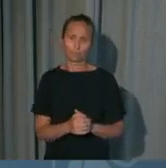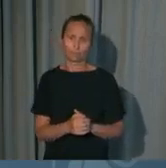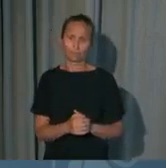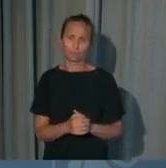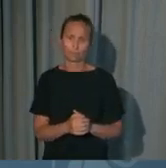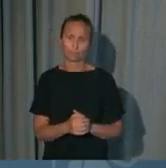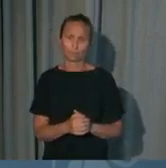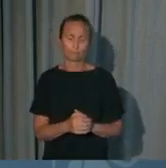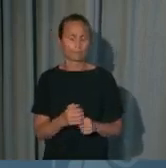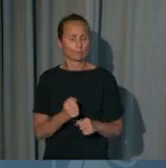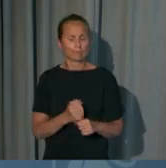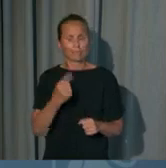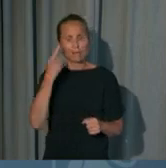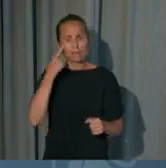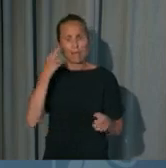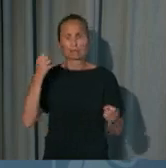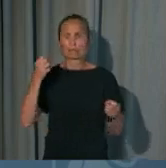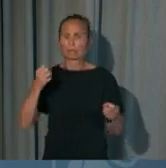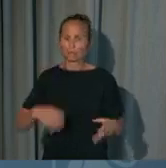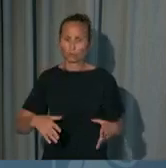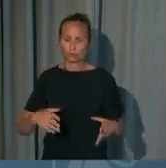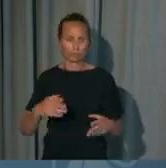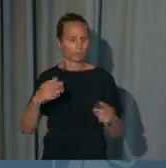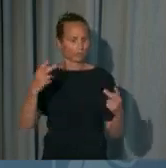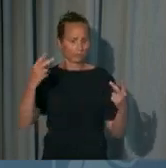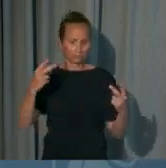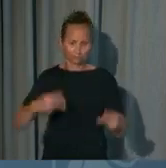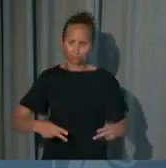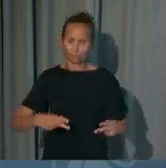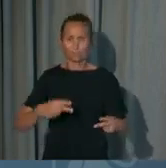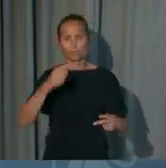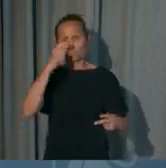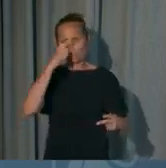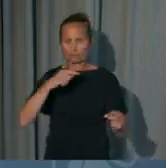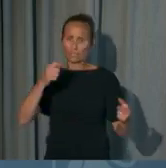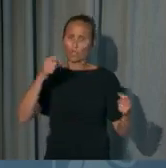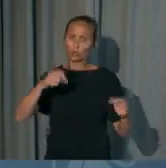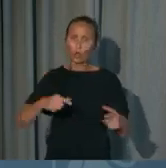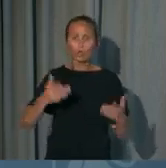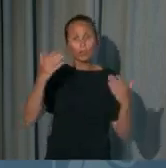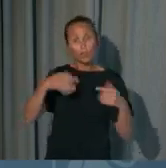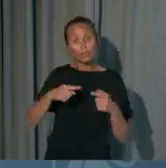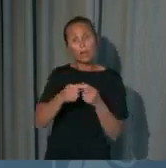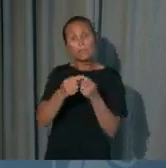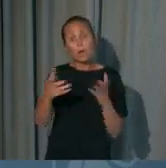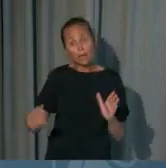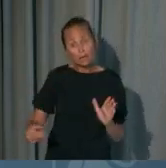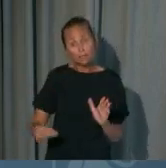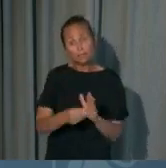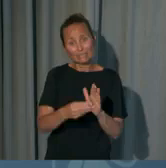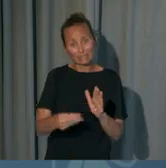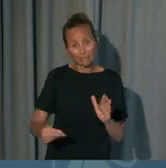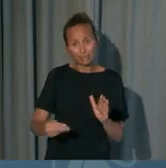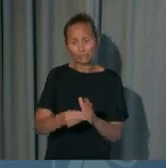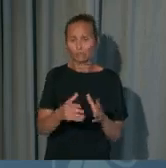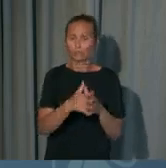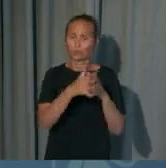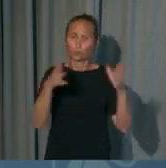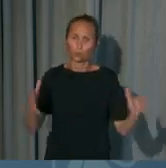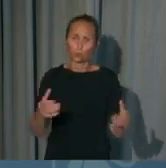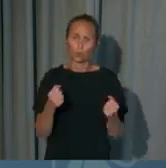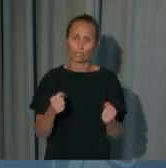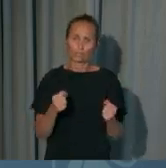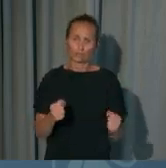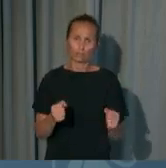Det meningsløst at vi tapte liv i natt. Men det var også mange som bidro med en stor